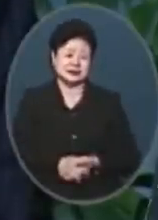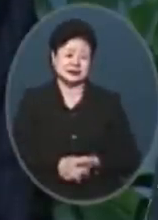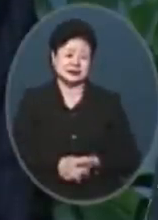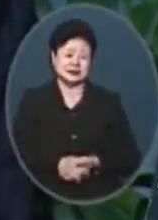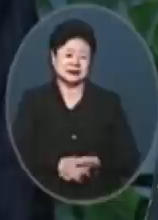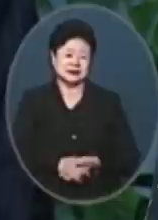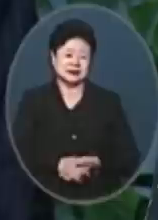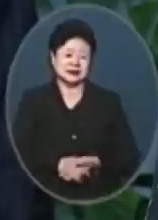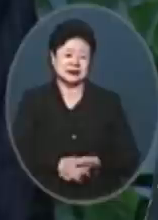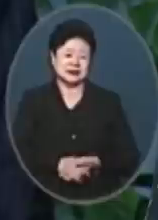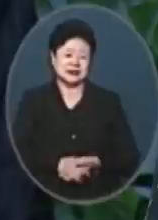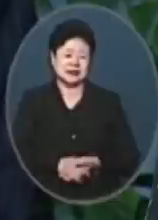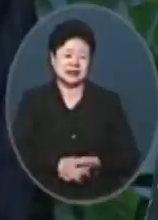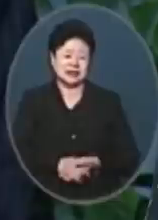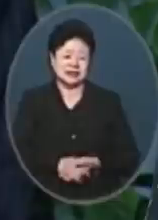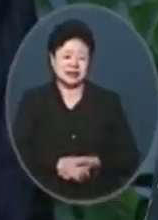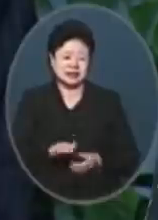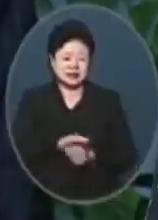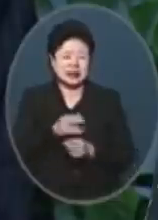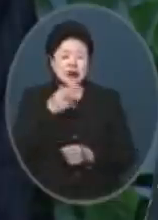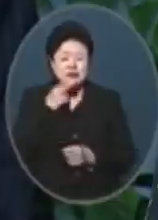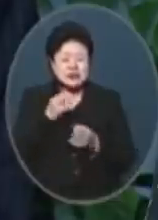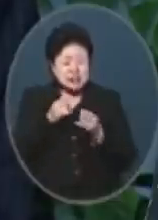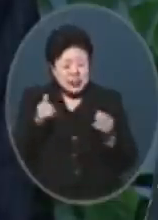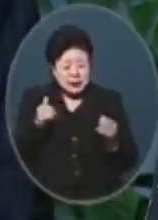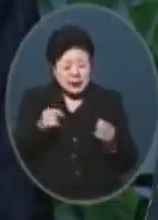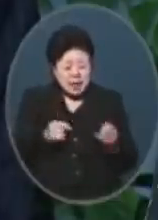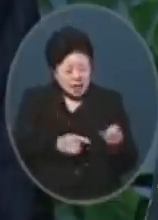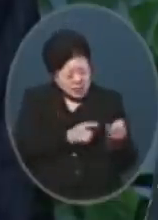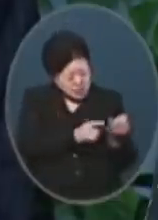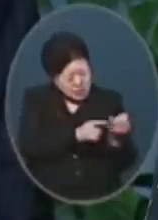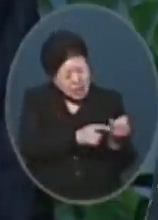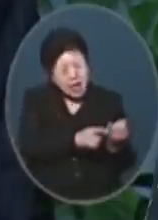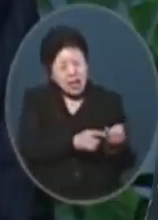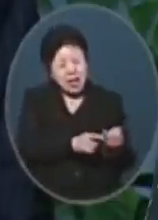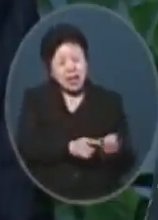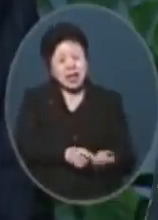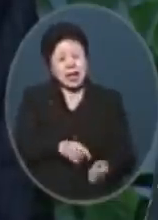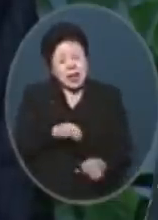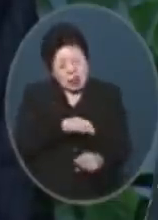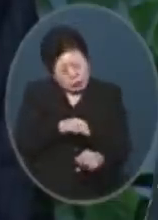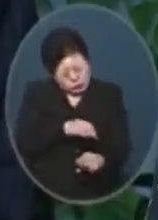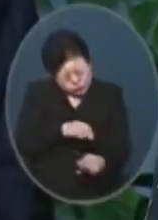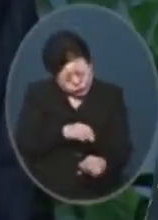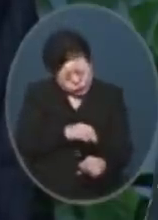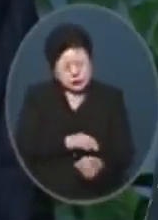물론 무정한 사람이지만 이 여자가 하도